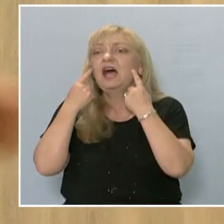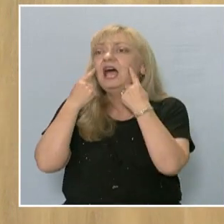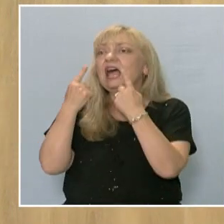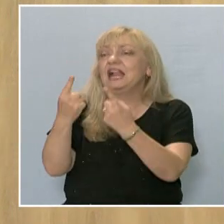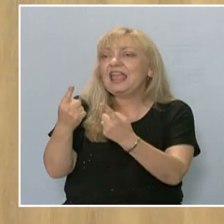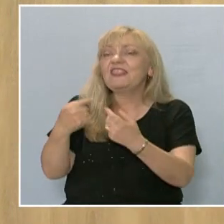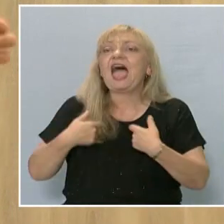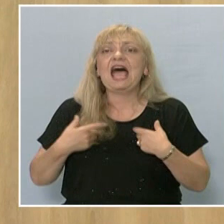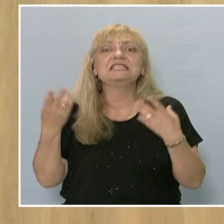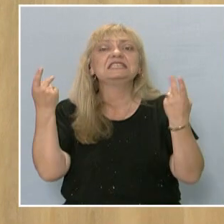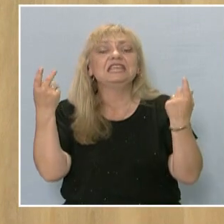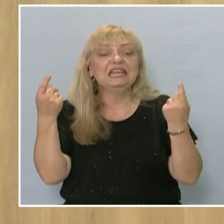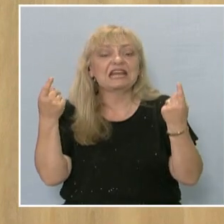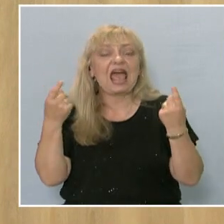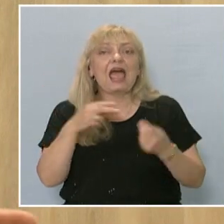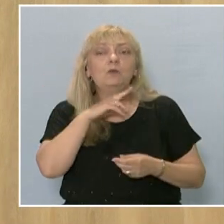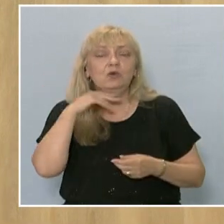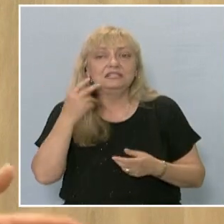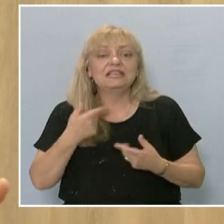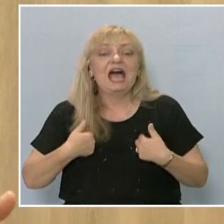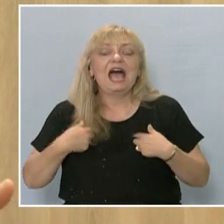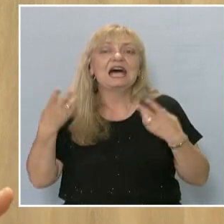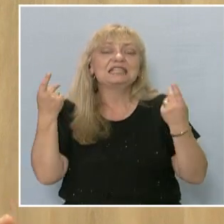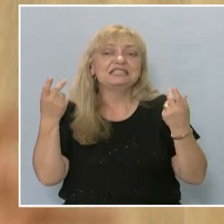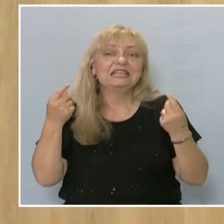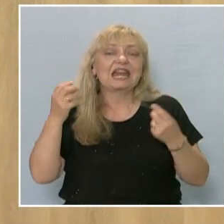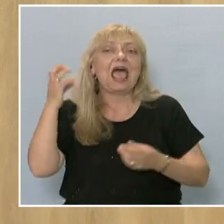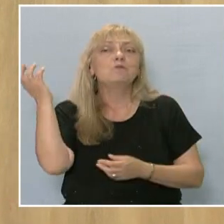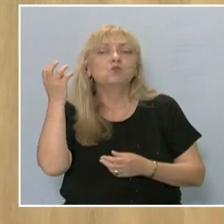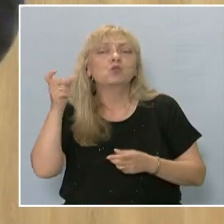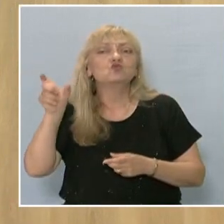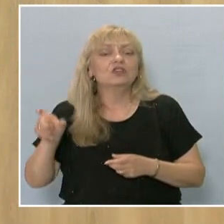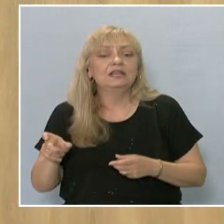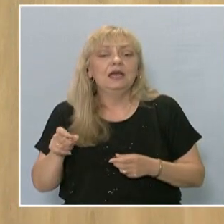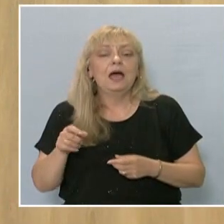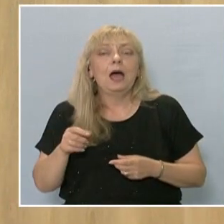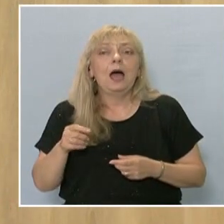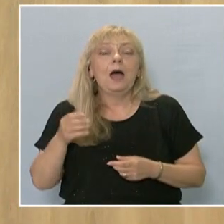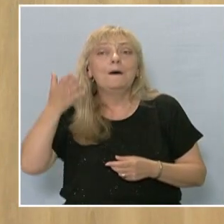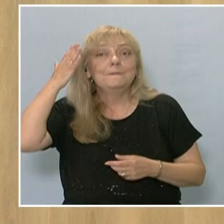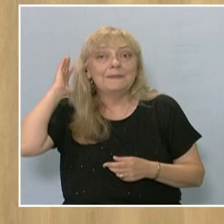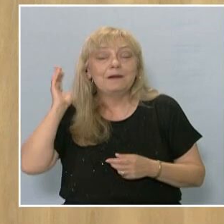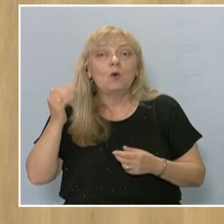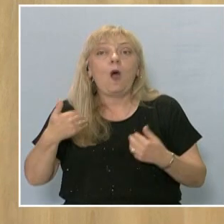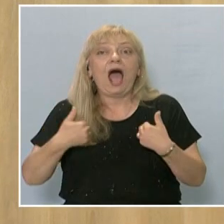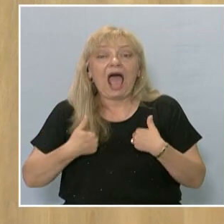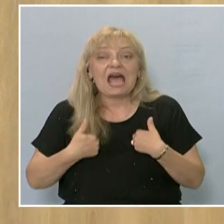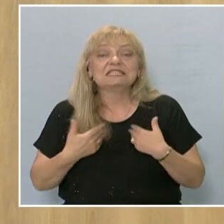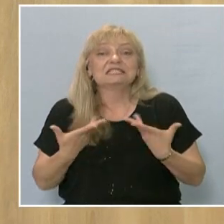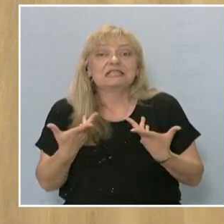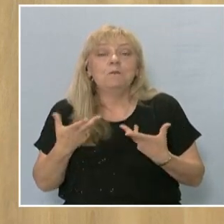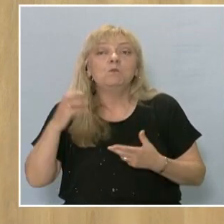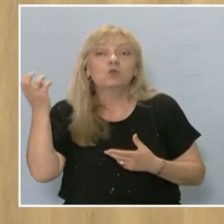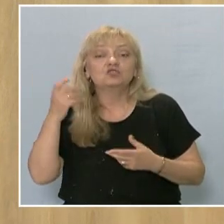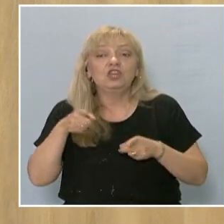аз играя а полицай или мамо гледай аз играя пожарникар нали то винаги е мамо виж аз съм пожарникар и то влиза в